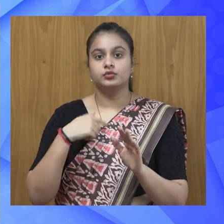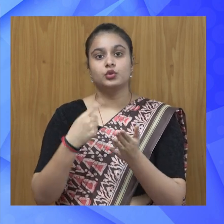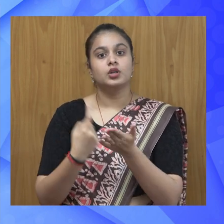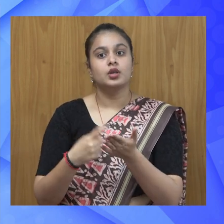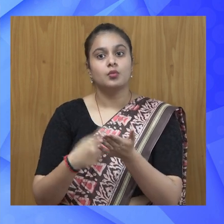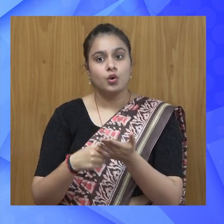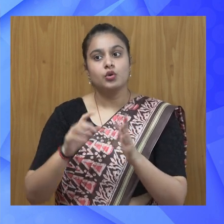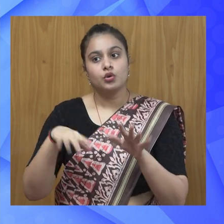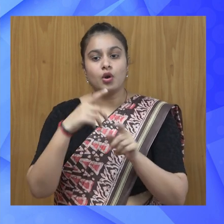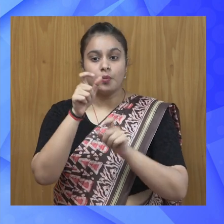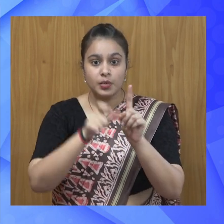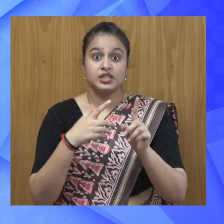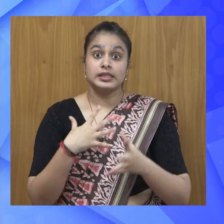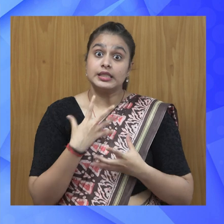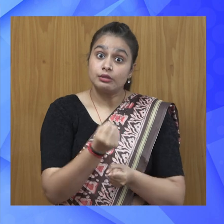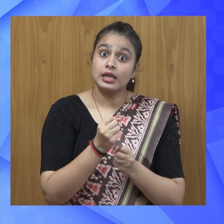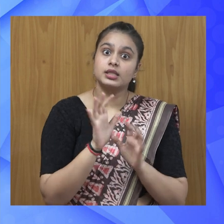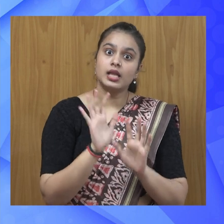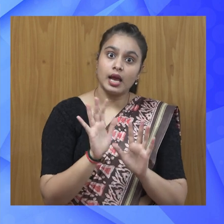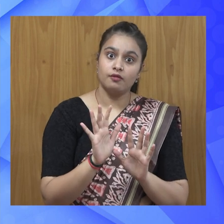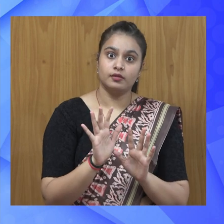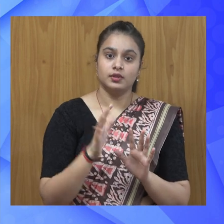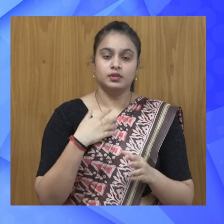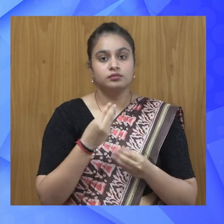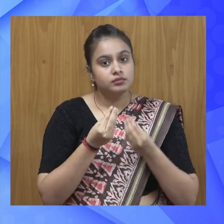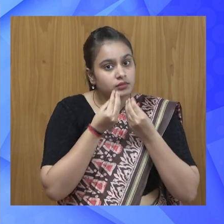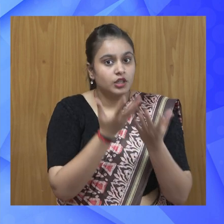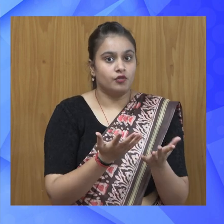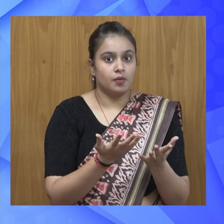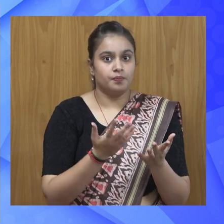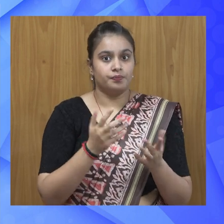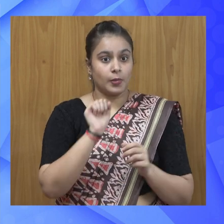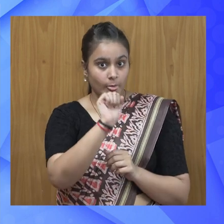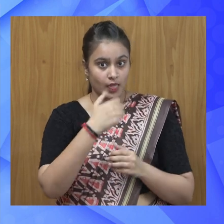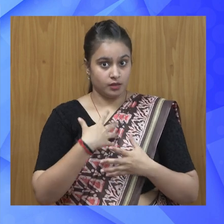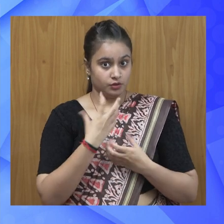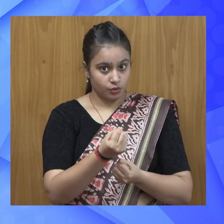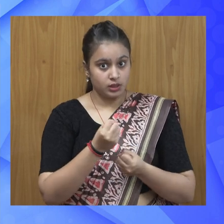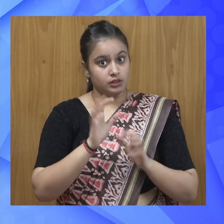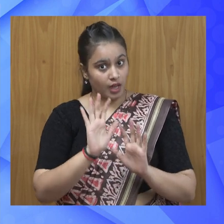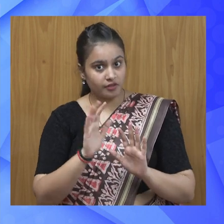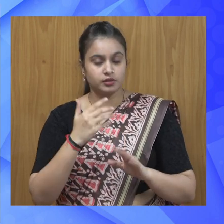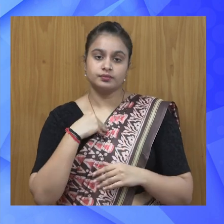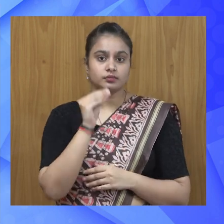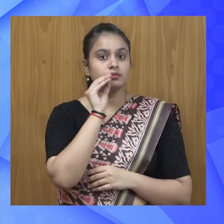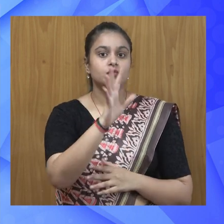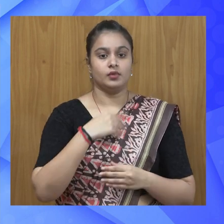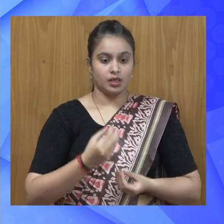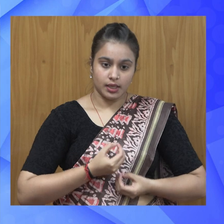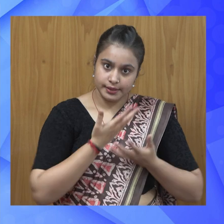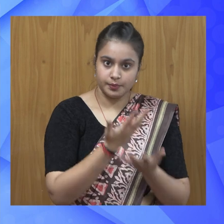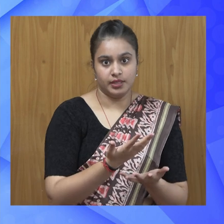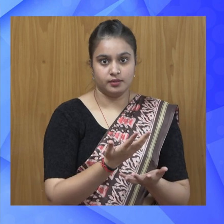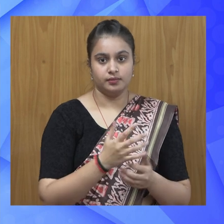to the person whom you trust. जिसको आप पे विश्वास है, जिसे आप पर विश्वास है, या आप जिस पे विश्वास करते हो, तो